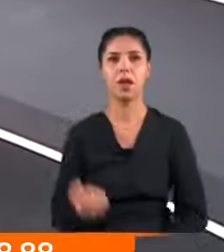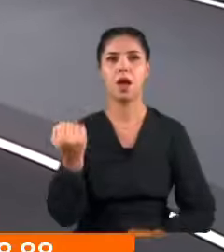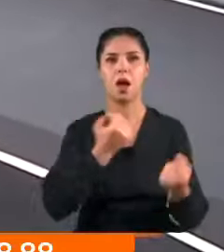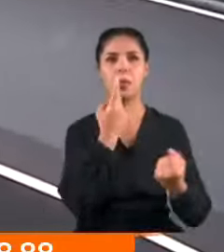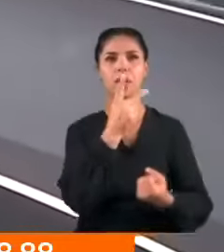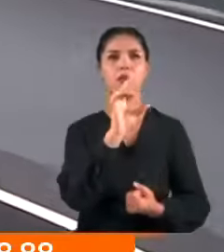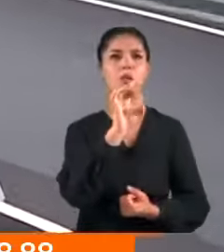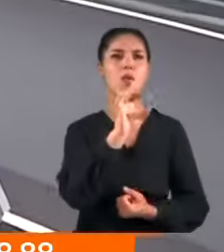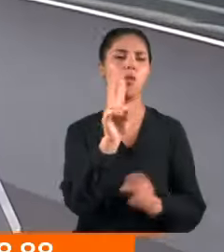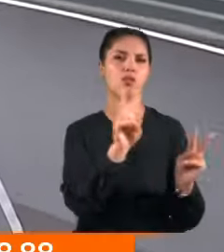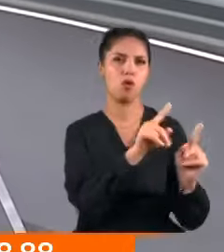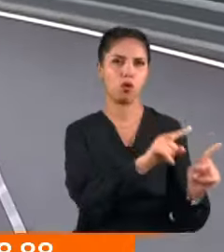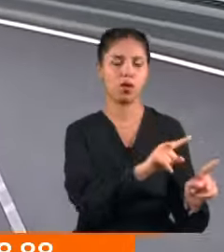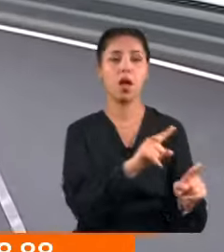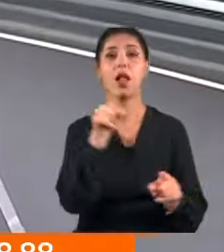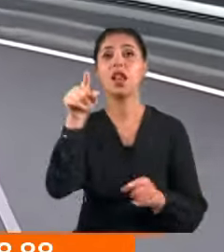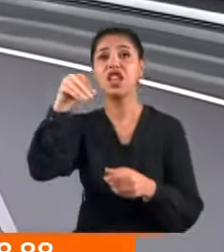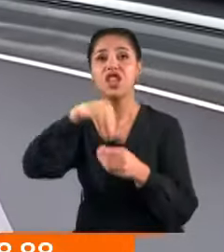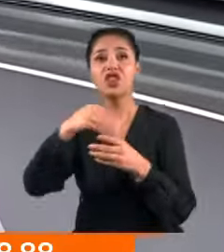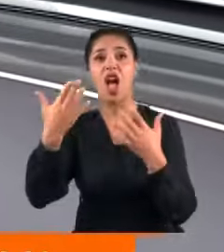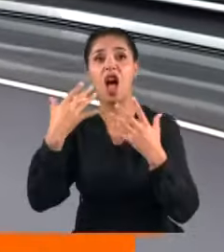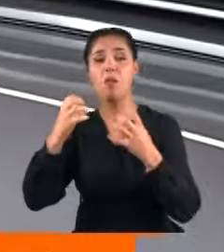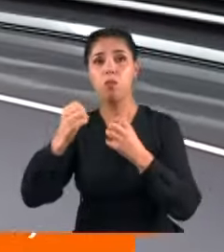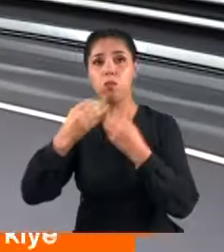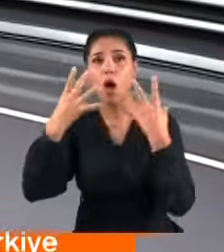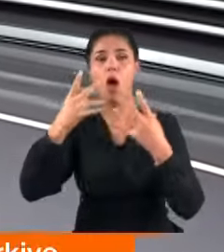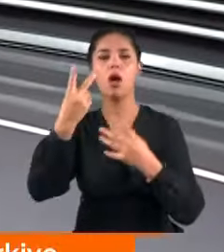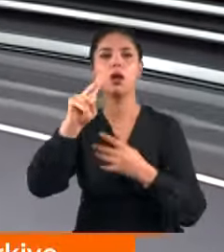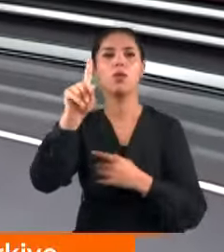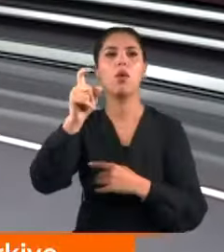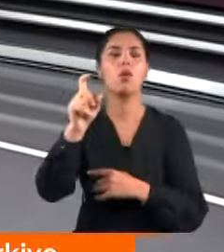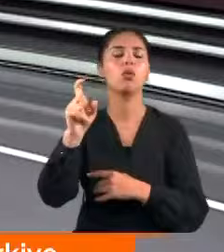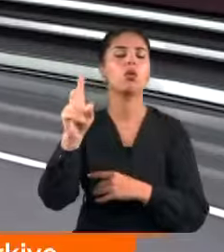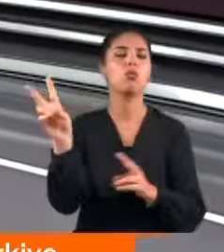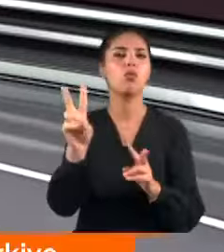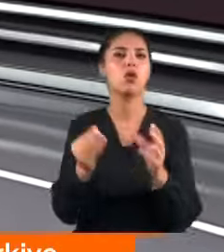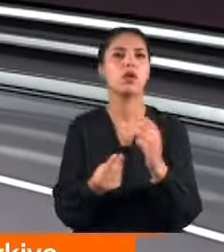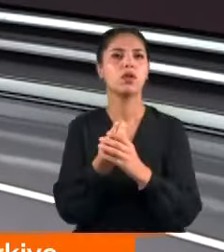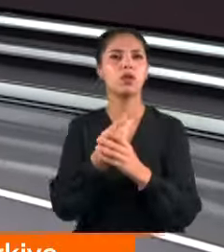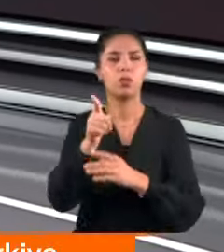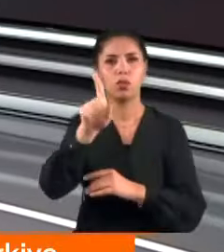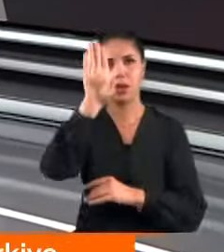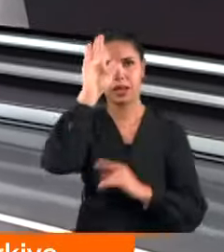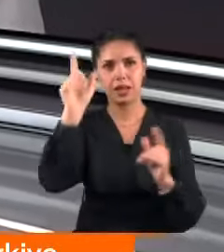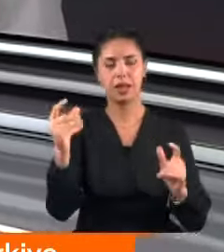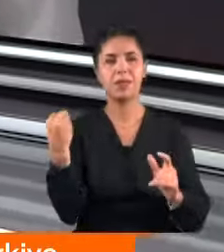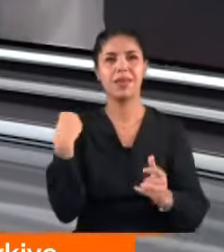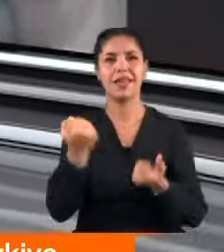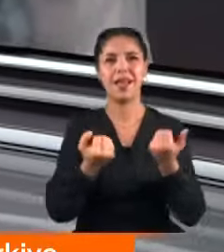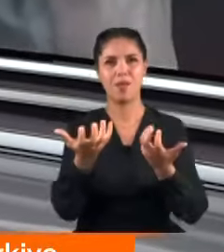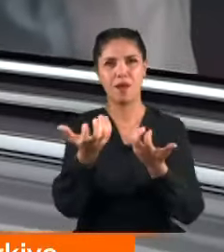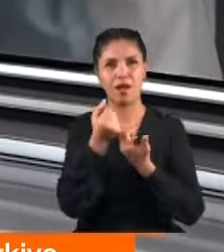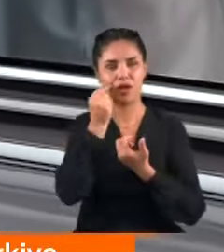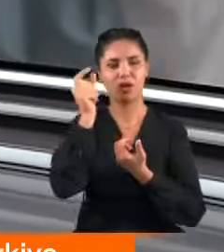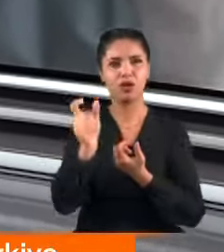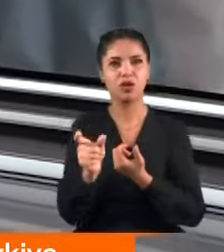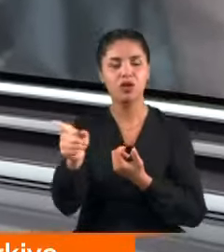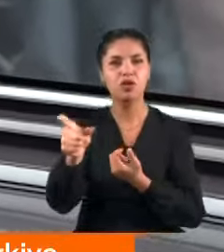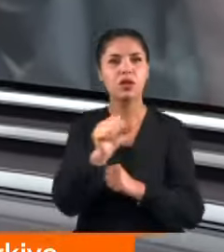araç 2015 model airback 219 model çıktı bu İstanbul'da yeni bir araç satın alan kişinin başına